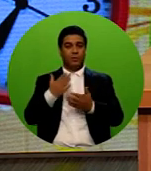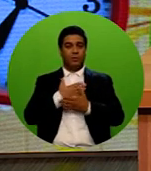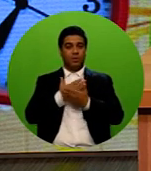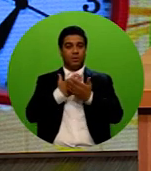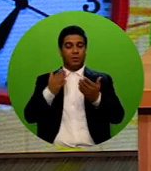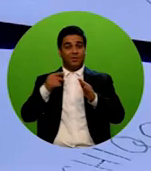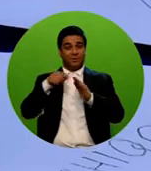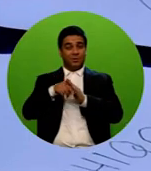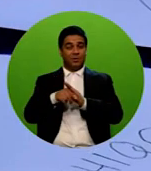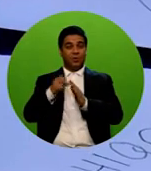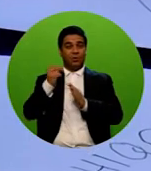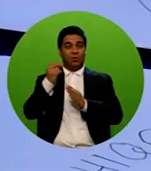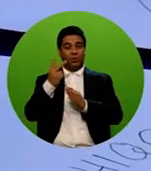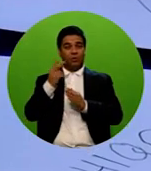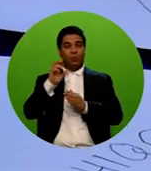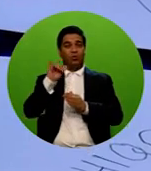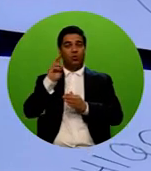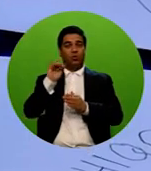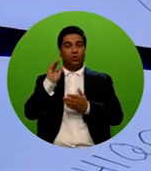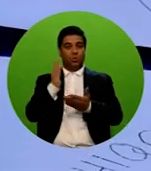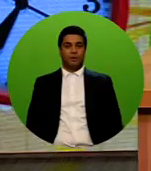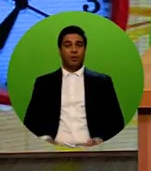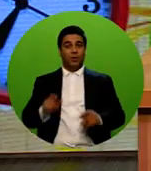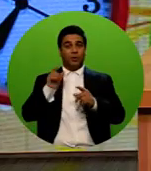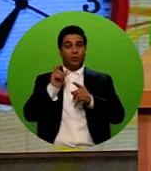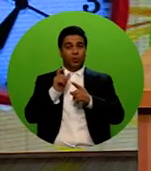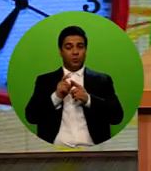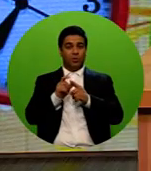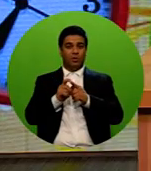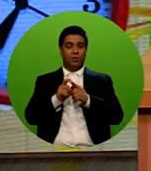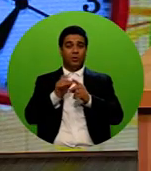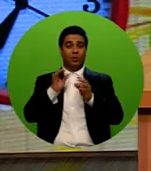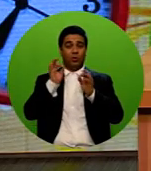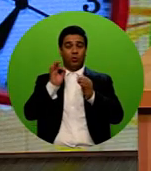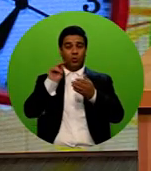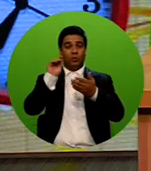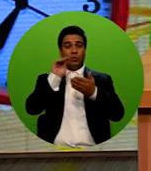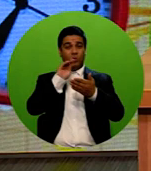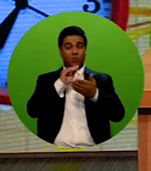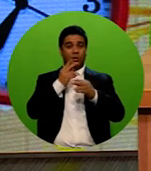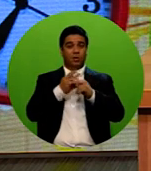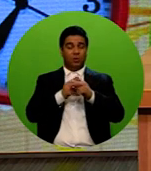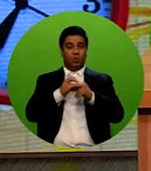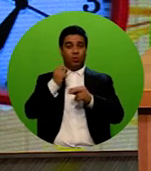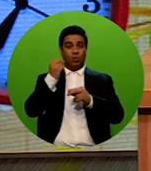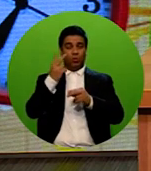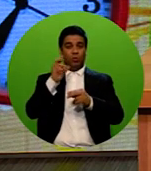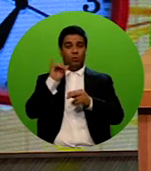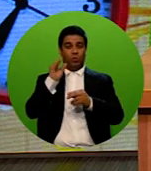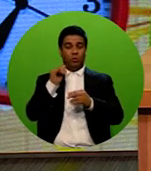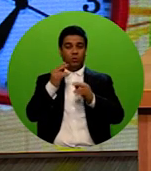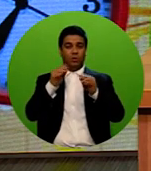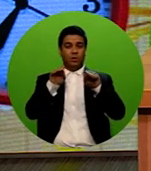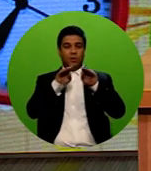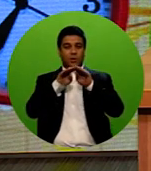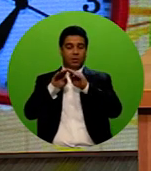bizda bu yerda 13 ta harfdan iborat. So'zlarimiz to'g'ri joylashishi uchun 13 ta harfni